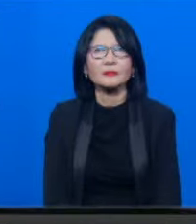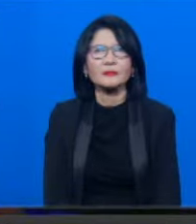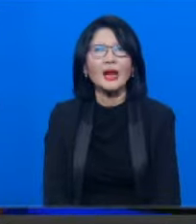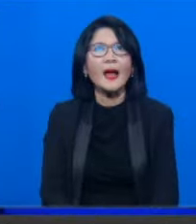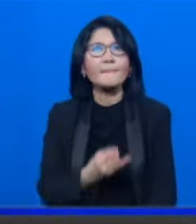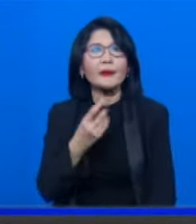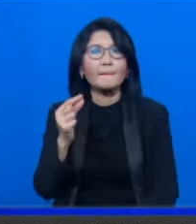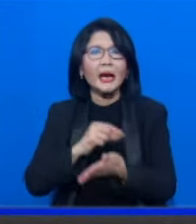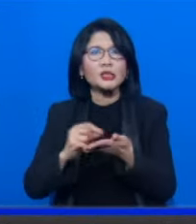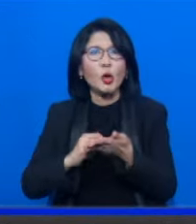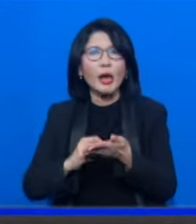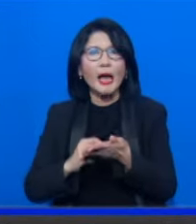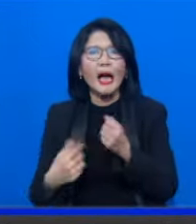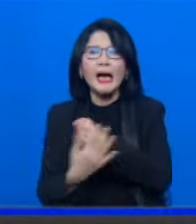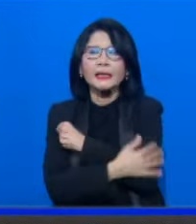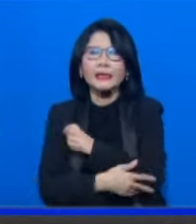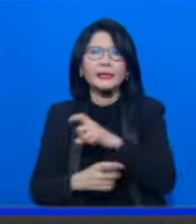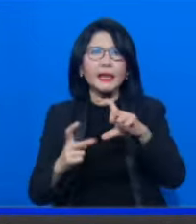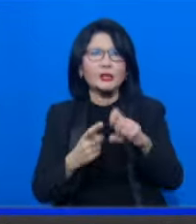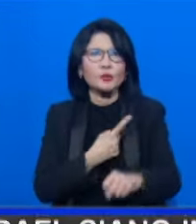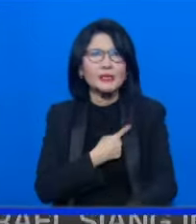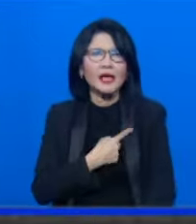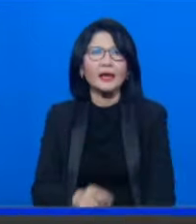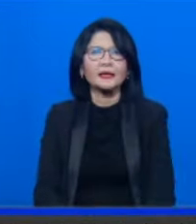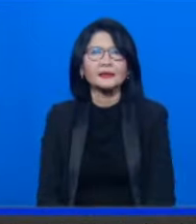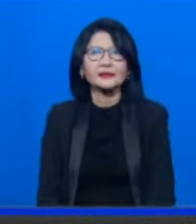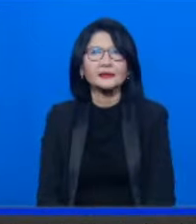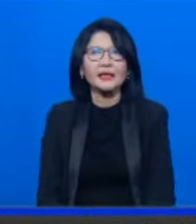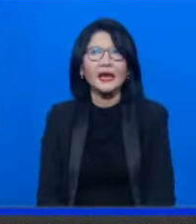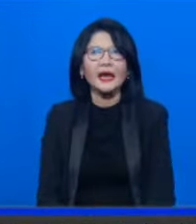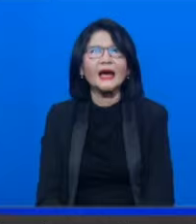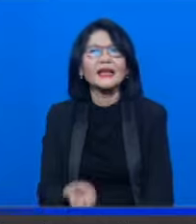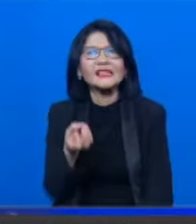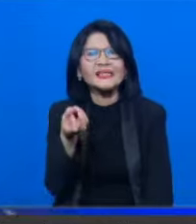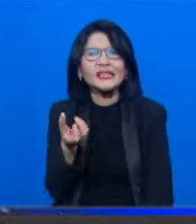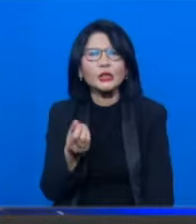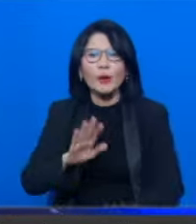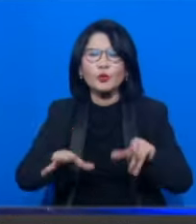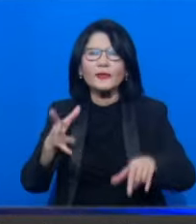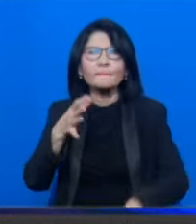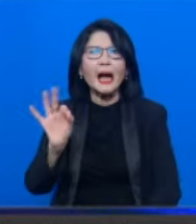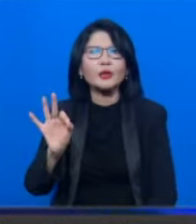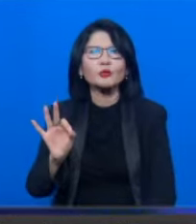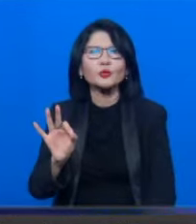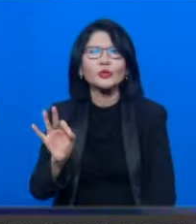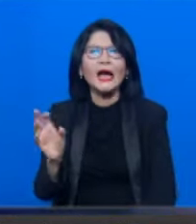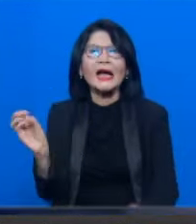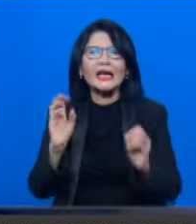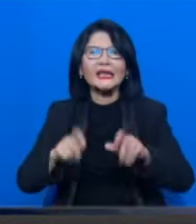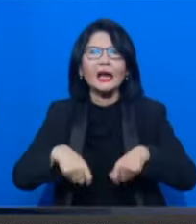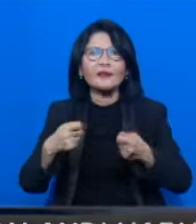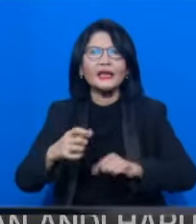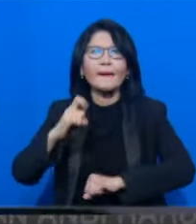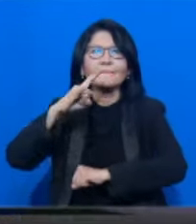Sejumlah sekolah baik negeri maupun swasta pada tahun ajaran baru kali ini hanya memiliki sedikit murid baru karena tidak banyak yang mendaftar. Di Majalengka,